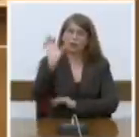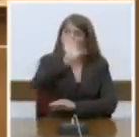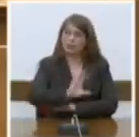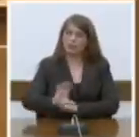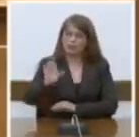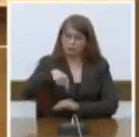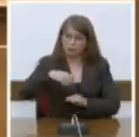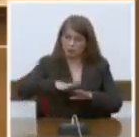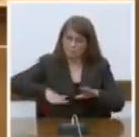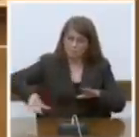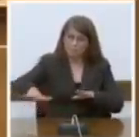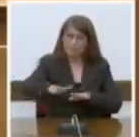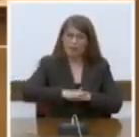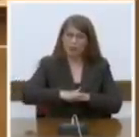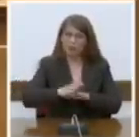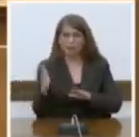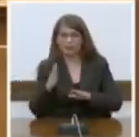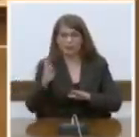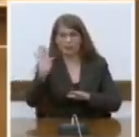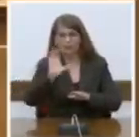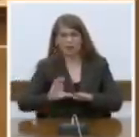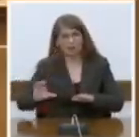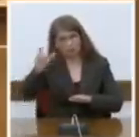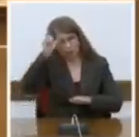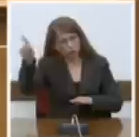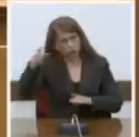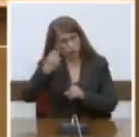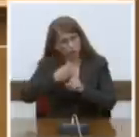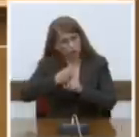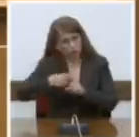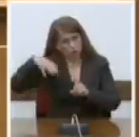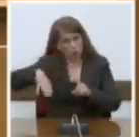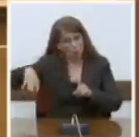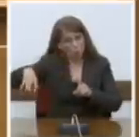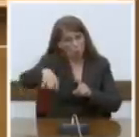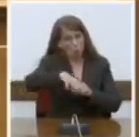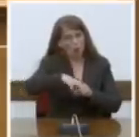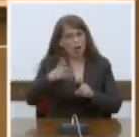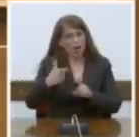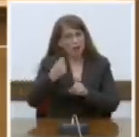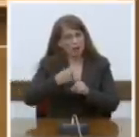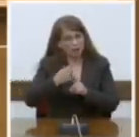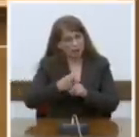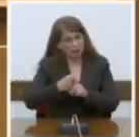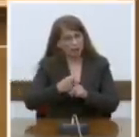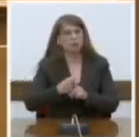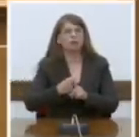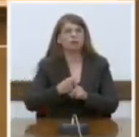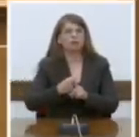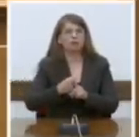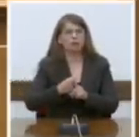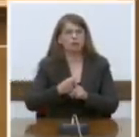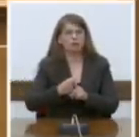περιοχή στα Δυτικά Βαλκάνια που άλλες δυνάμεις και η Τουρκία διεκδικούσαν χώρο. Αλλά διεκδικήσαμε και τον την δίκαιη